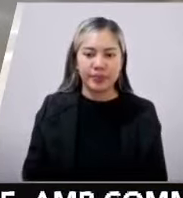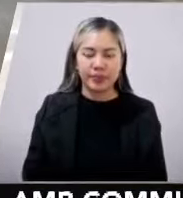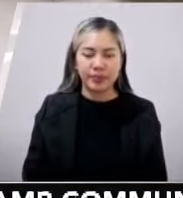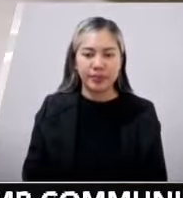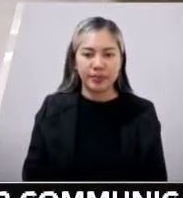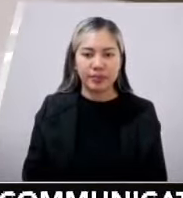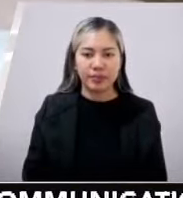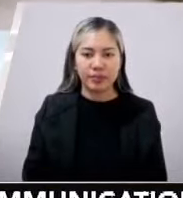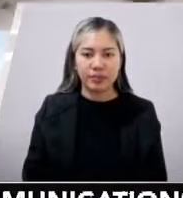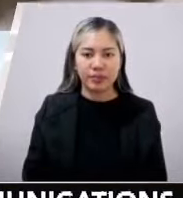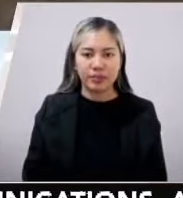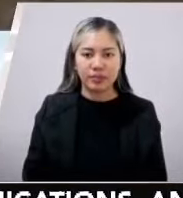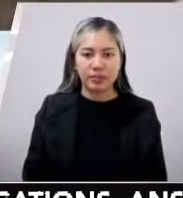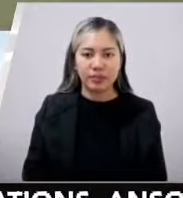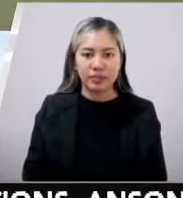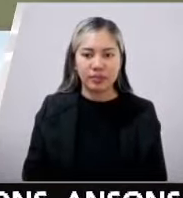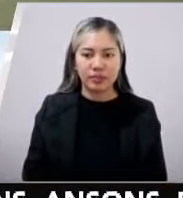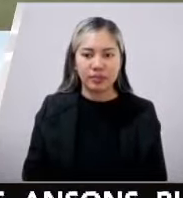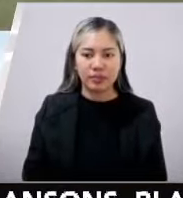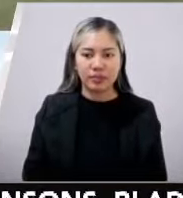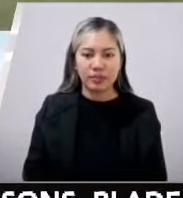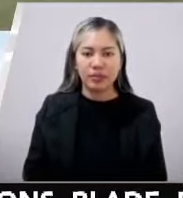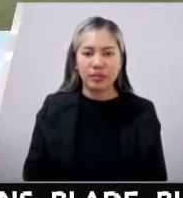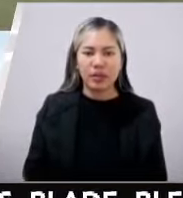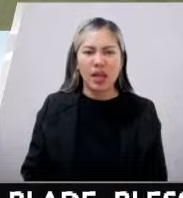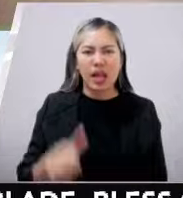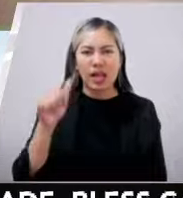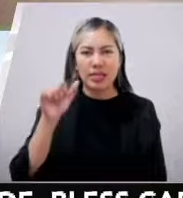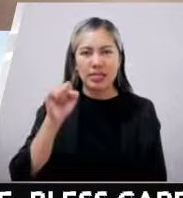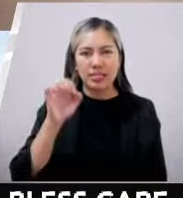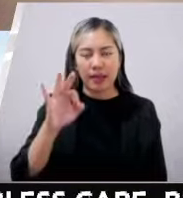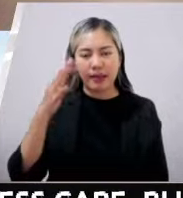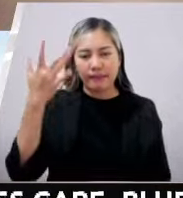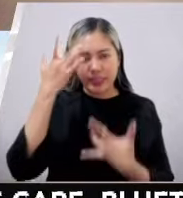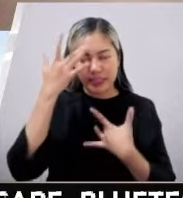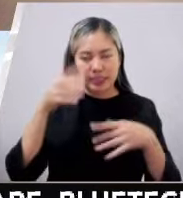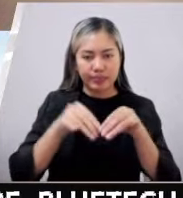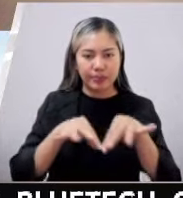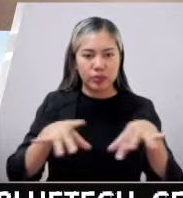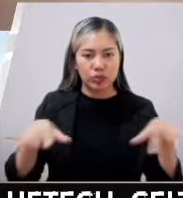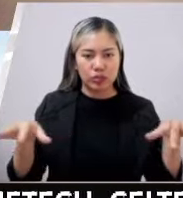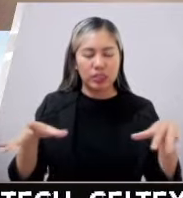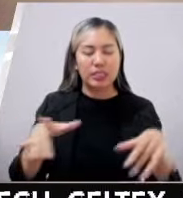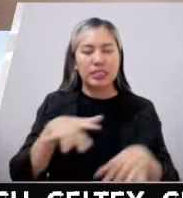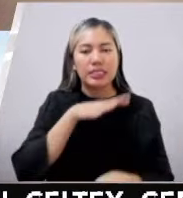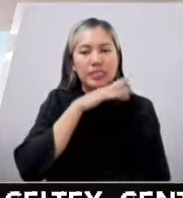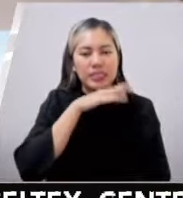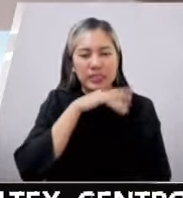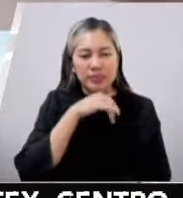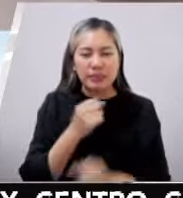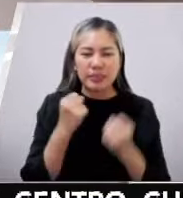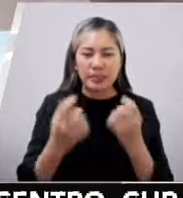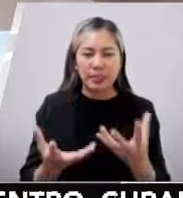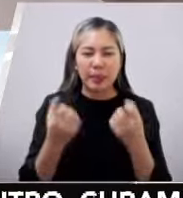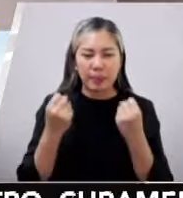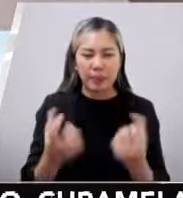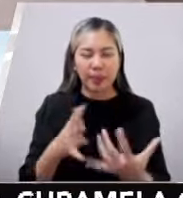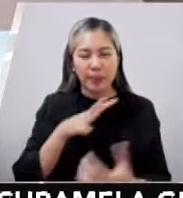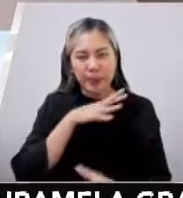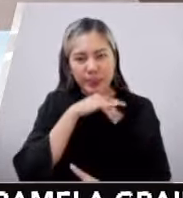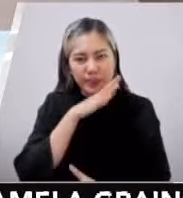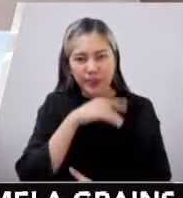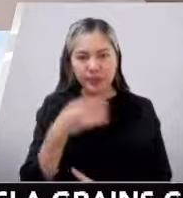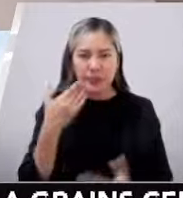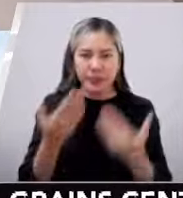Sa kabila ng pagkalat ng African swine fever sa ilang probinsya at pagkamatay ng libo-libong baboy, walang nakikitang